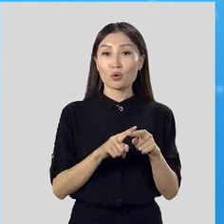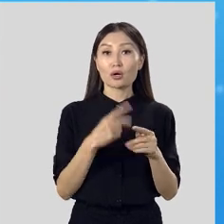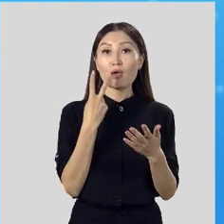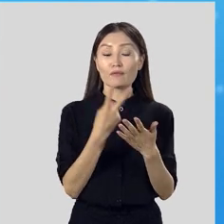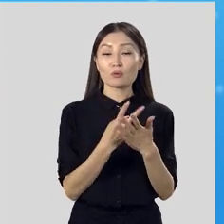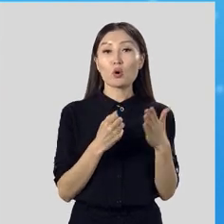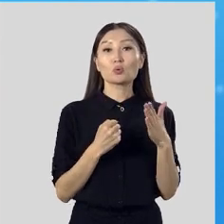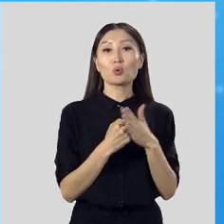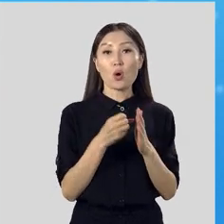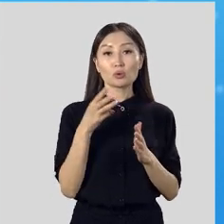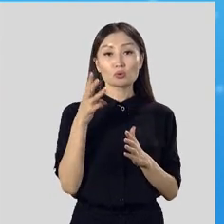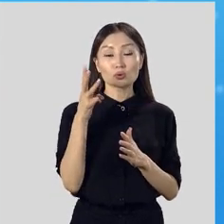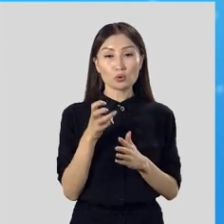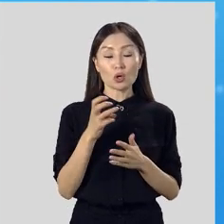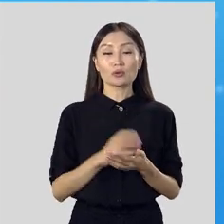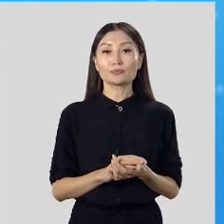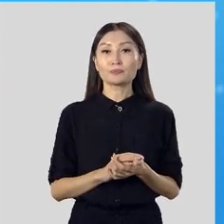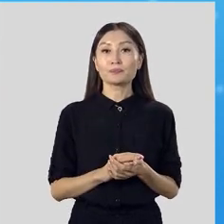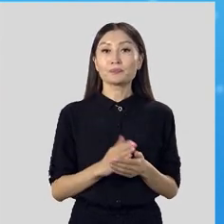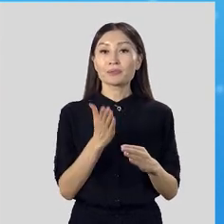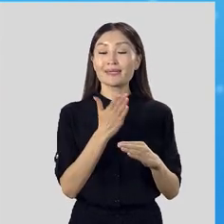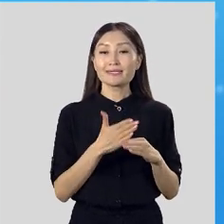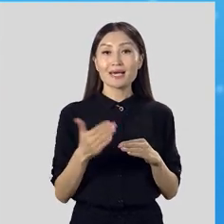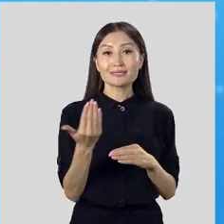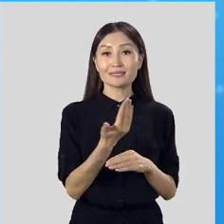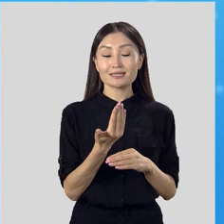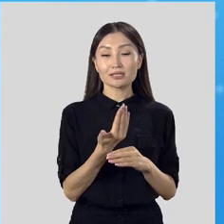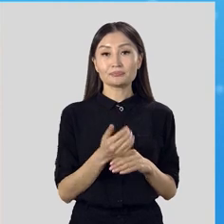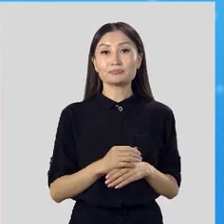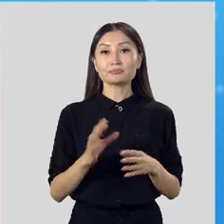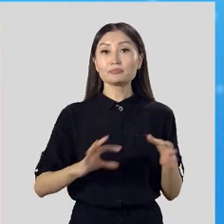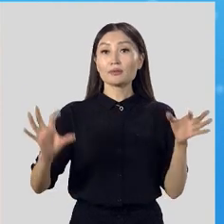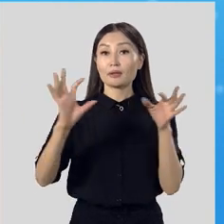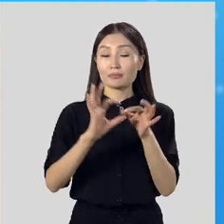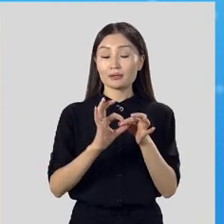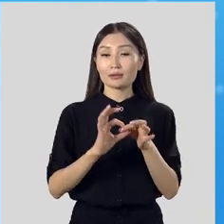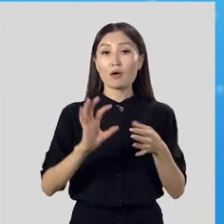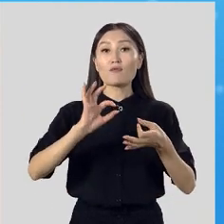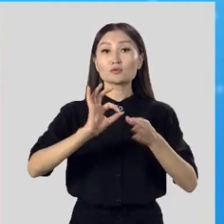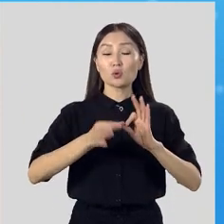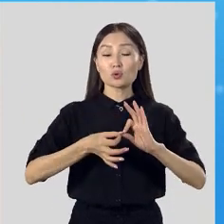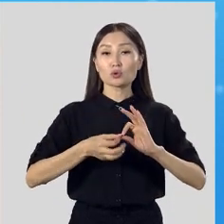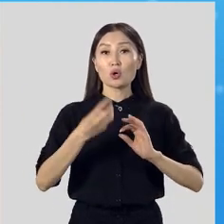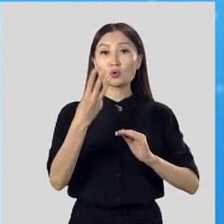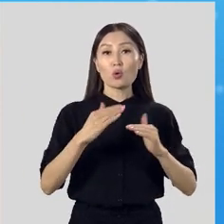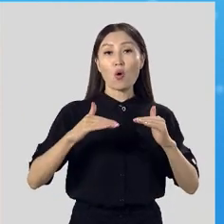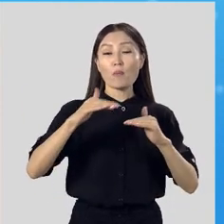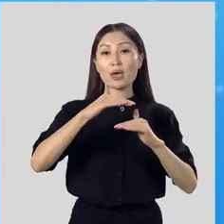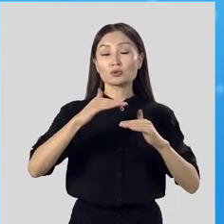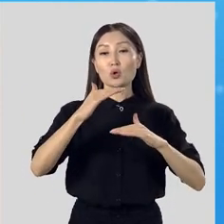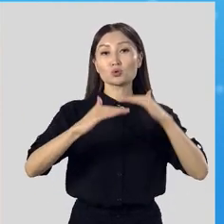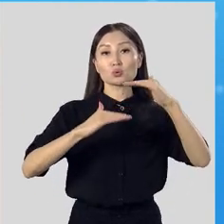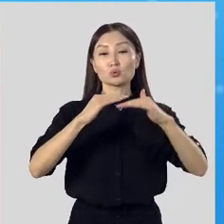видимо, доходит до 300. Часть из них, к тому же, объединены в сложную трехмерную